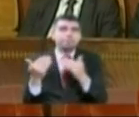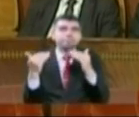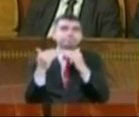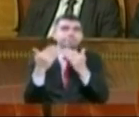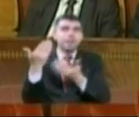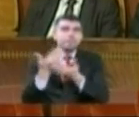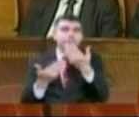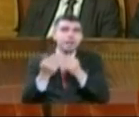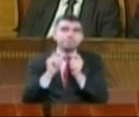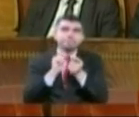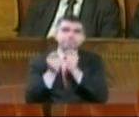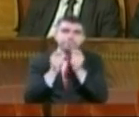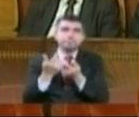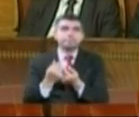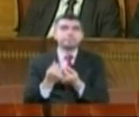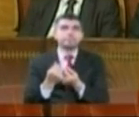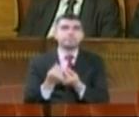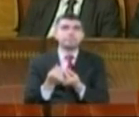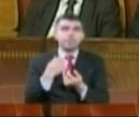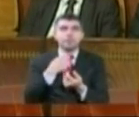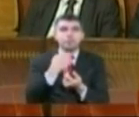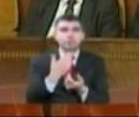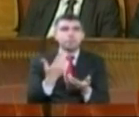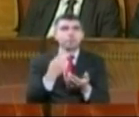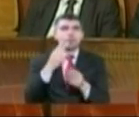غطرأوا فيها هذا الشيء اللي قلته، يعني الوضعية الاجتماعية،